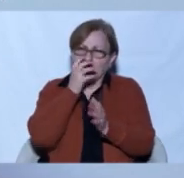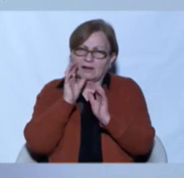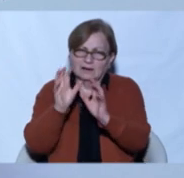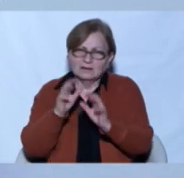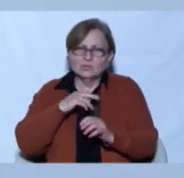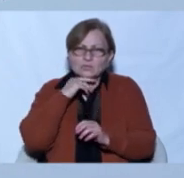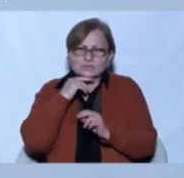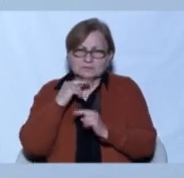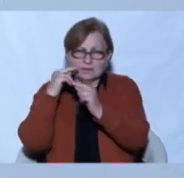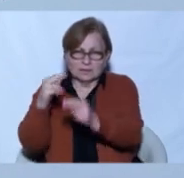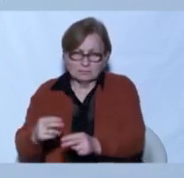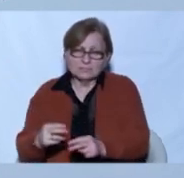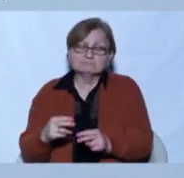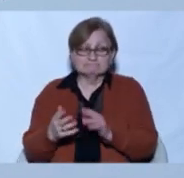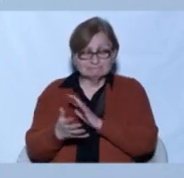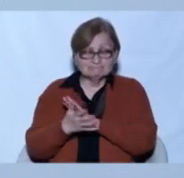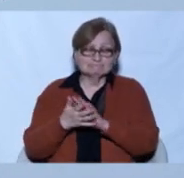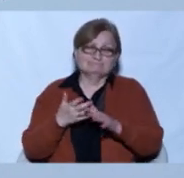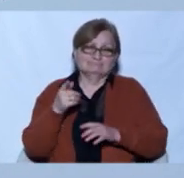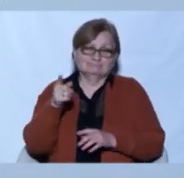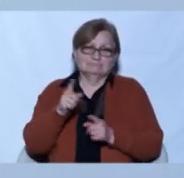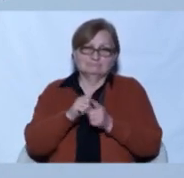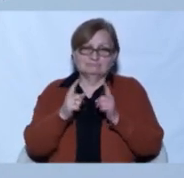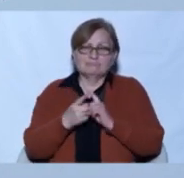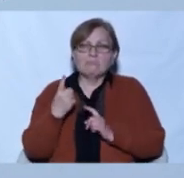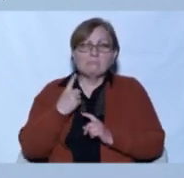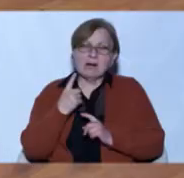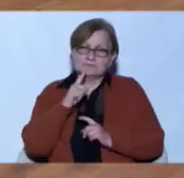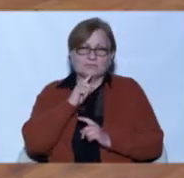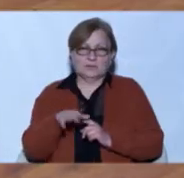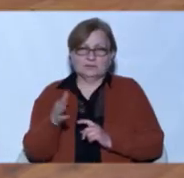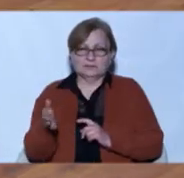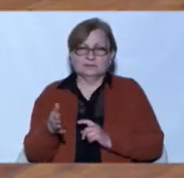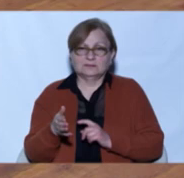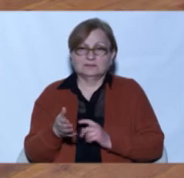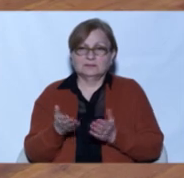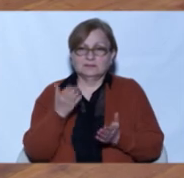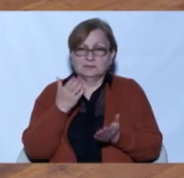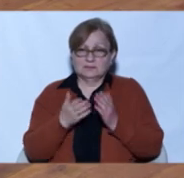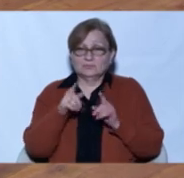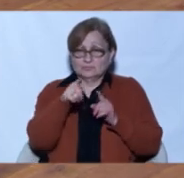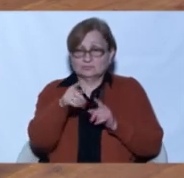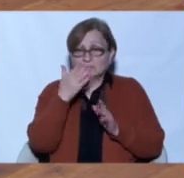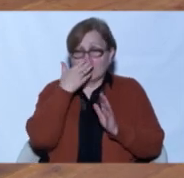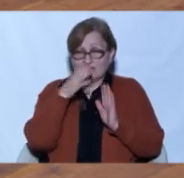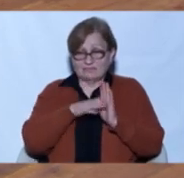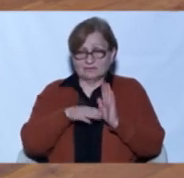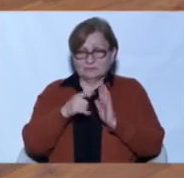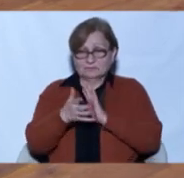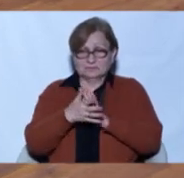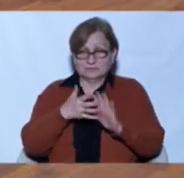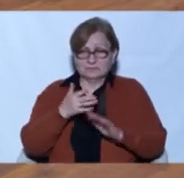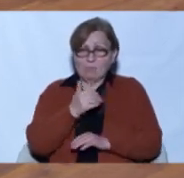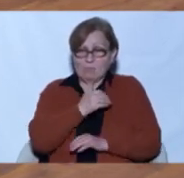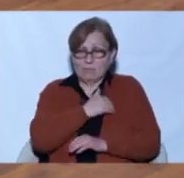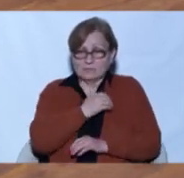ბებიებს, ბაბუებს, საკუთარ თავებსაც, რომ არ ვიგრძნოთ თავი მარტო. აი, თუ შენ დღევანდელი გაკვეთილის შემდეგ